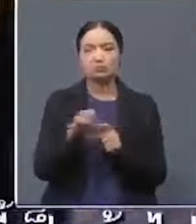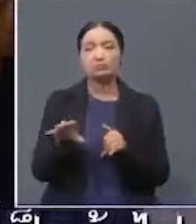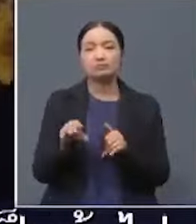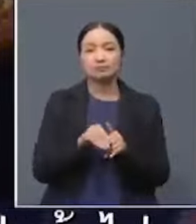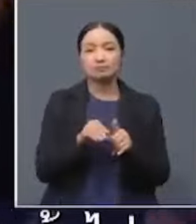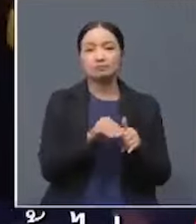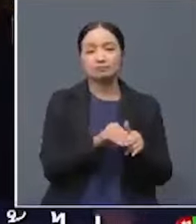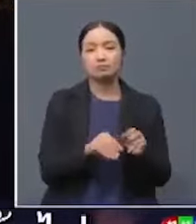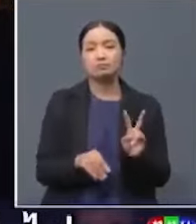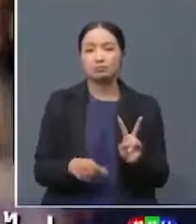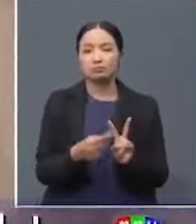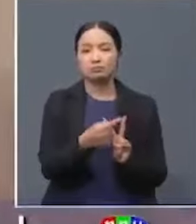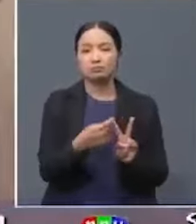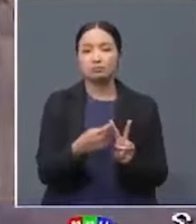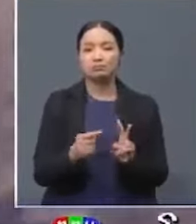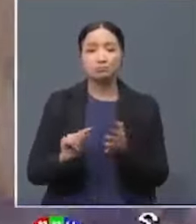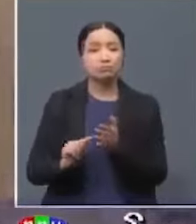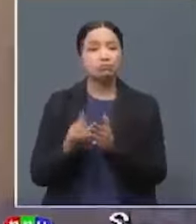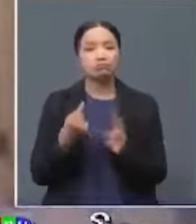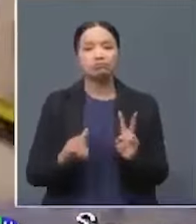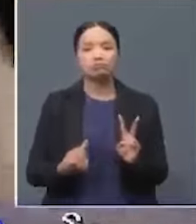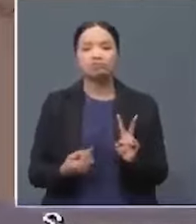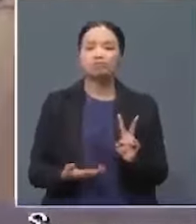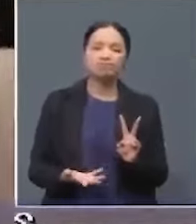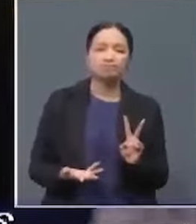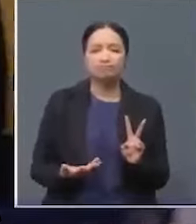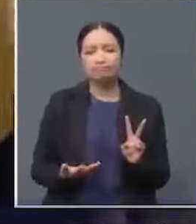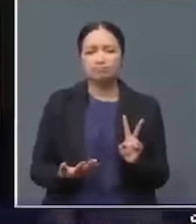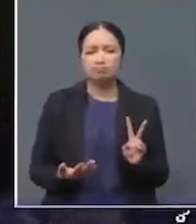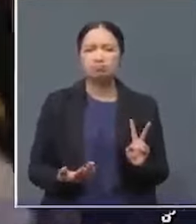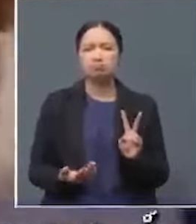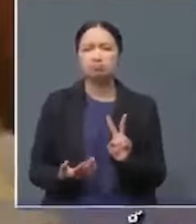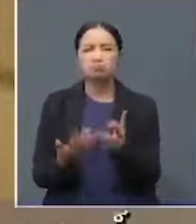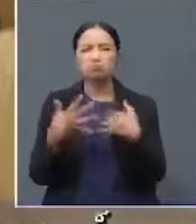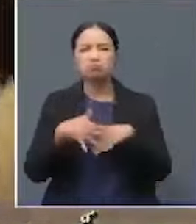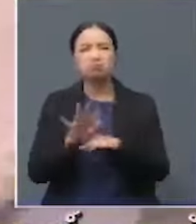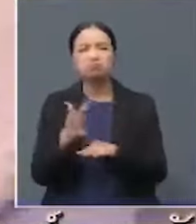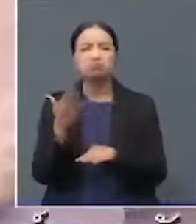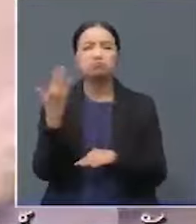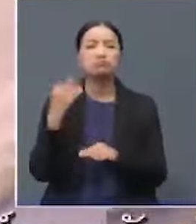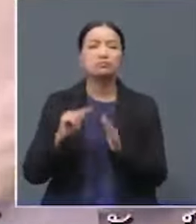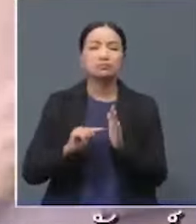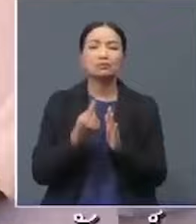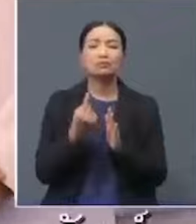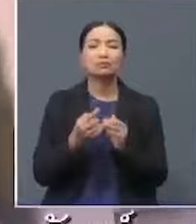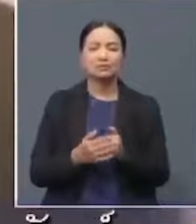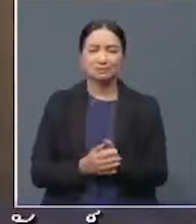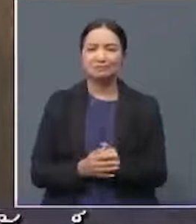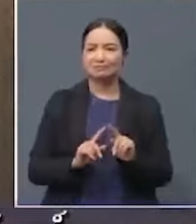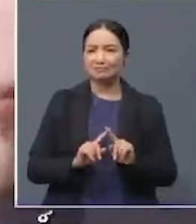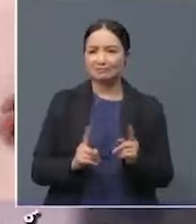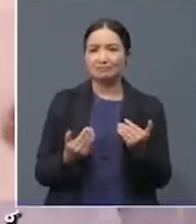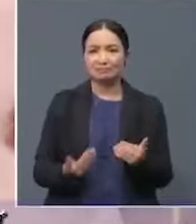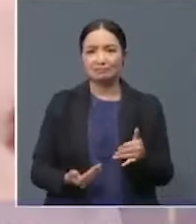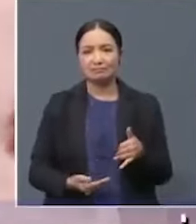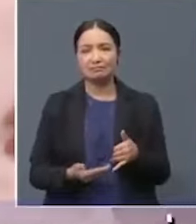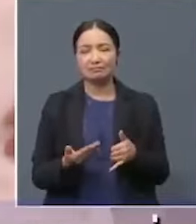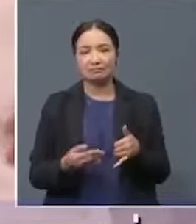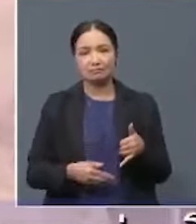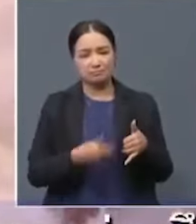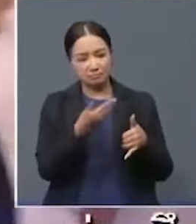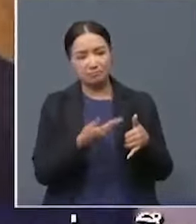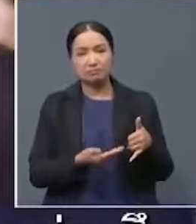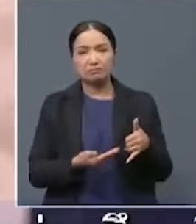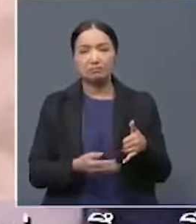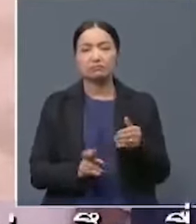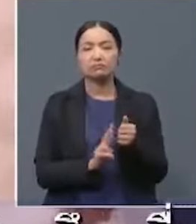ควิด-19 แล้วดูเหมือนตอนแรกทั้งสองท่านเนี่ยนะคะอาจจะไม่ได้เข้าร่วมในพิธีถวายสัตย์ช่วงเย็นวันนี้ปรากฏว่านางสาวณัฐริย